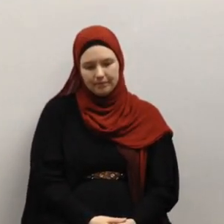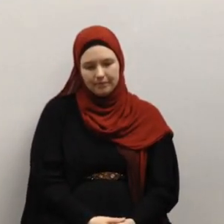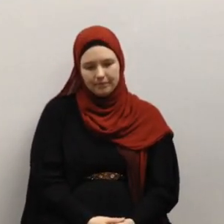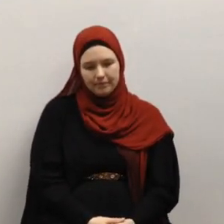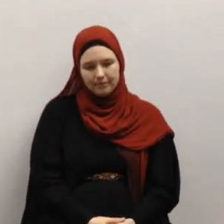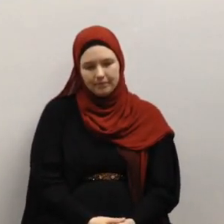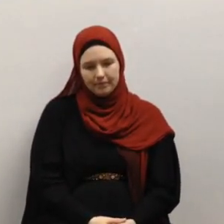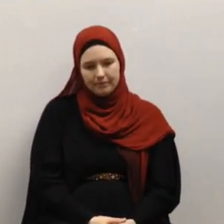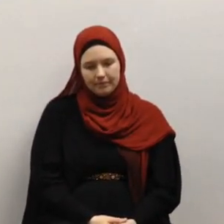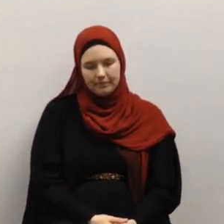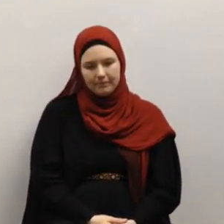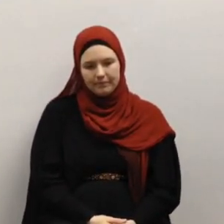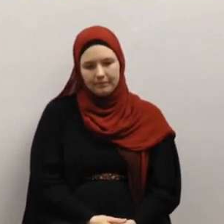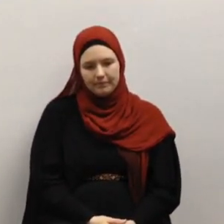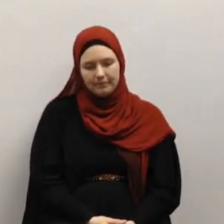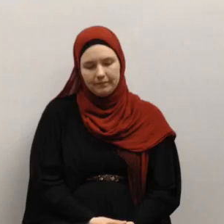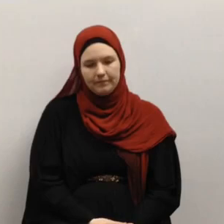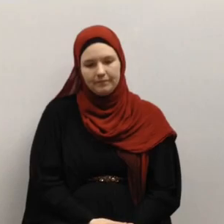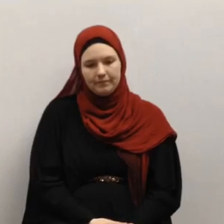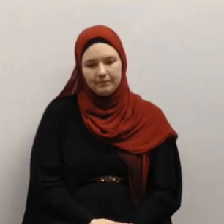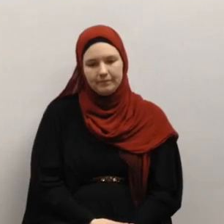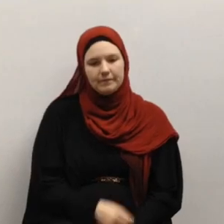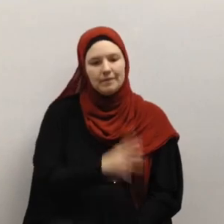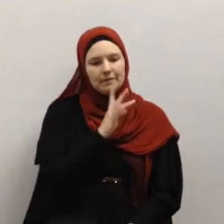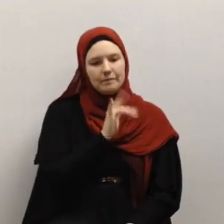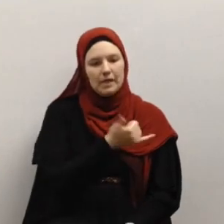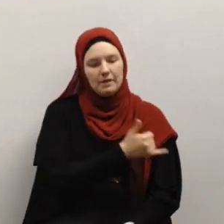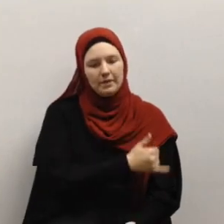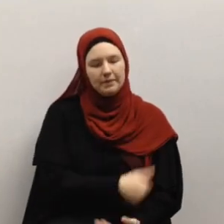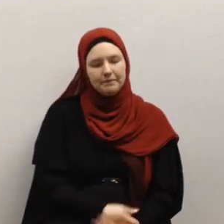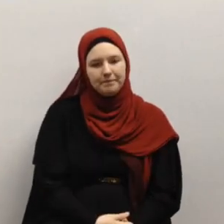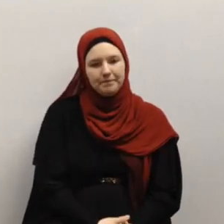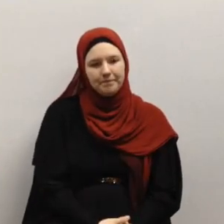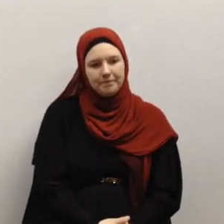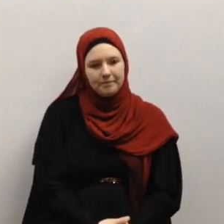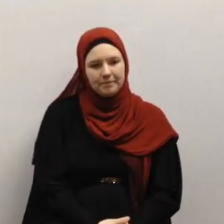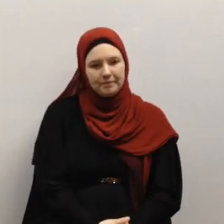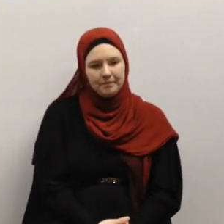لِيَحْكُمَ بَيْنَهُمْ أَنْ يَقُولُوا سَمِعْنَا